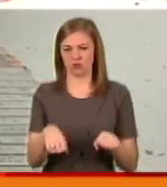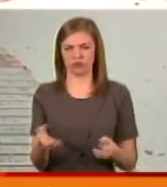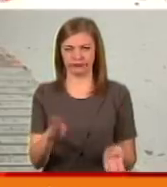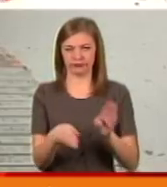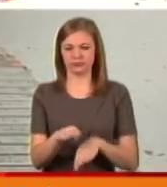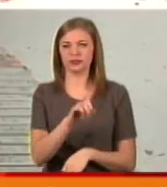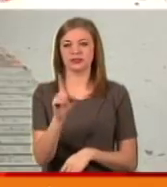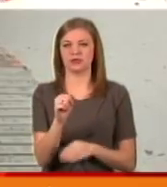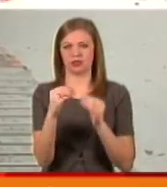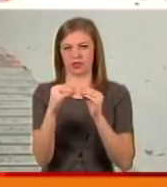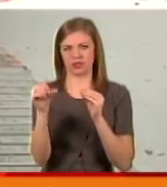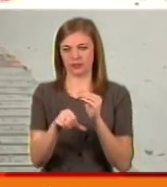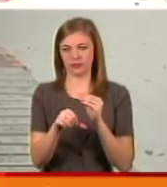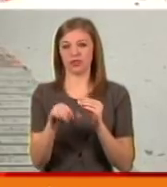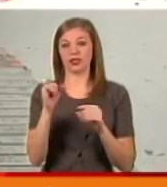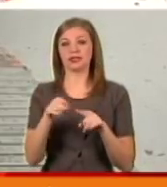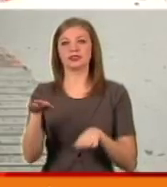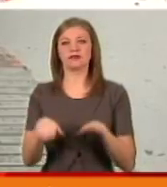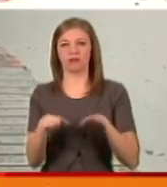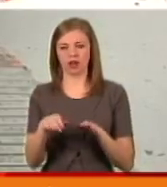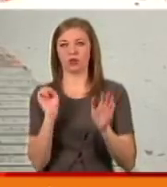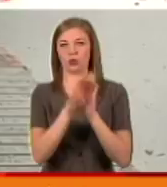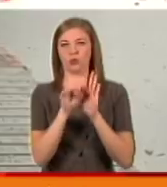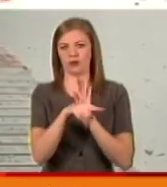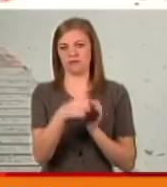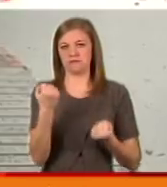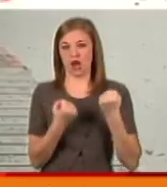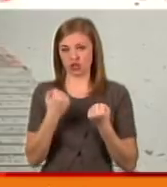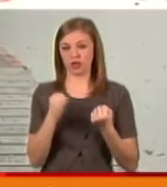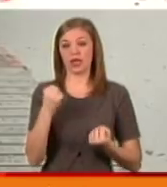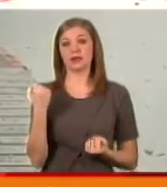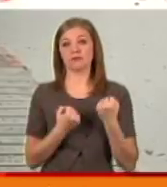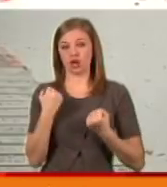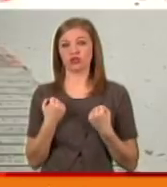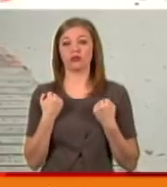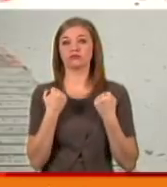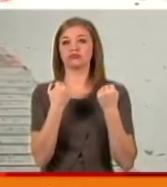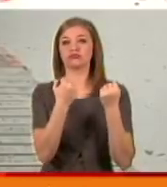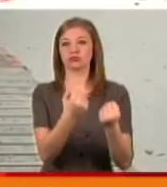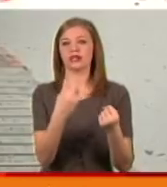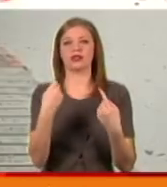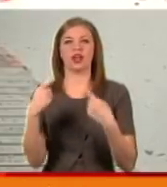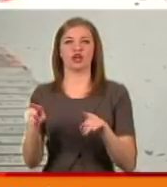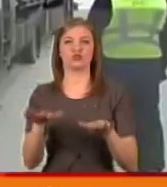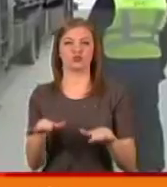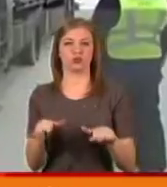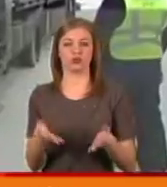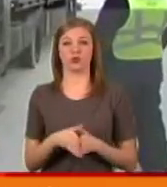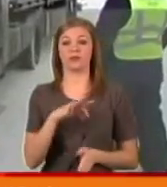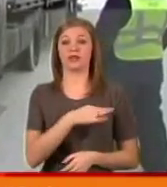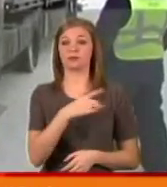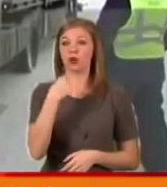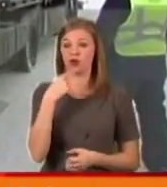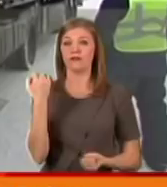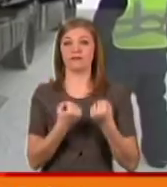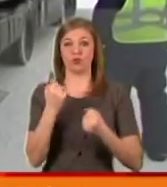згорнути буквально за 10 хвилин. Ці ваги вантажаться просто в машину, і машина приїжджає на іншу точку. Інспектори